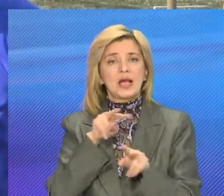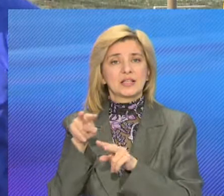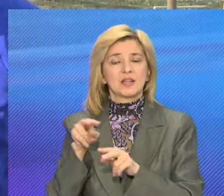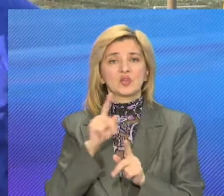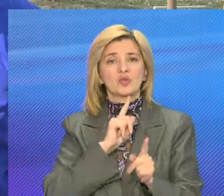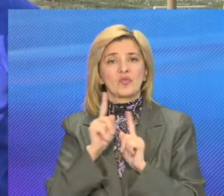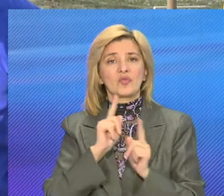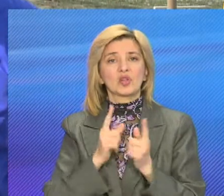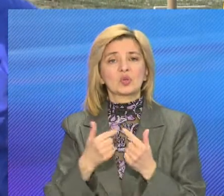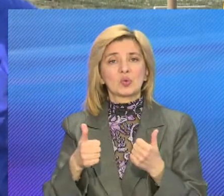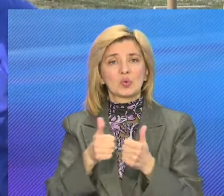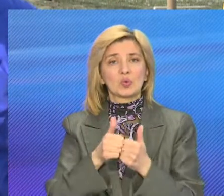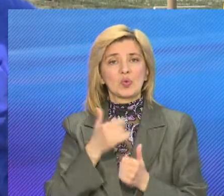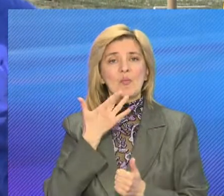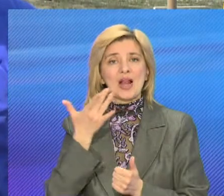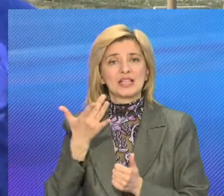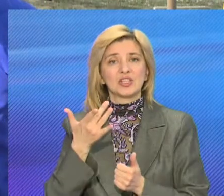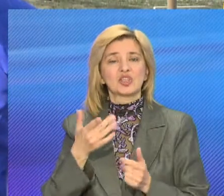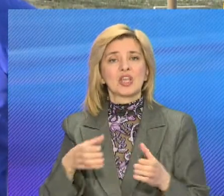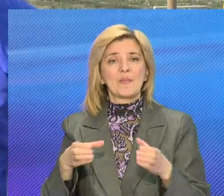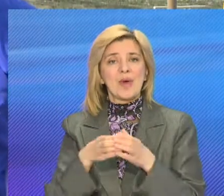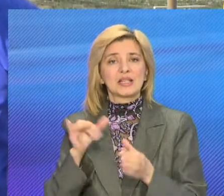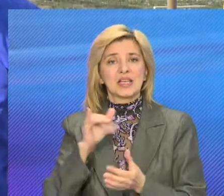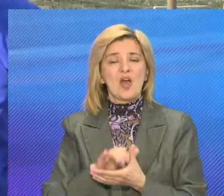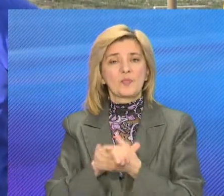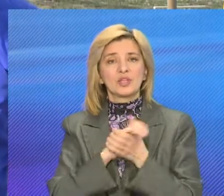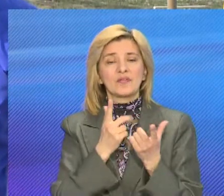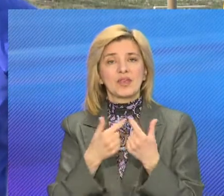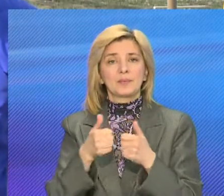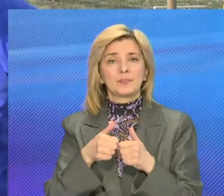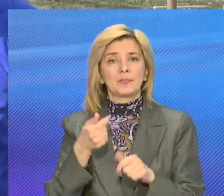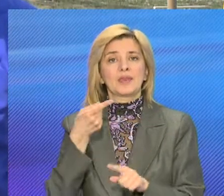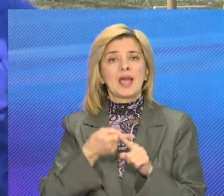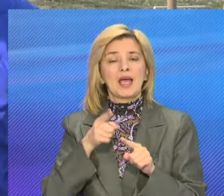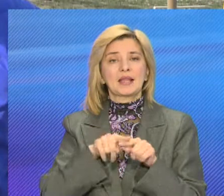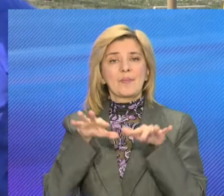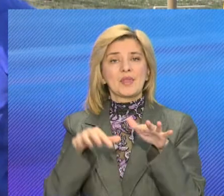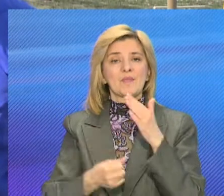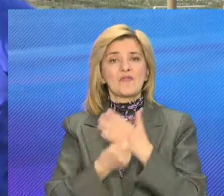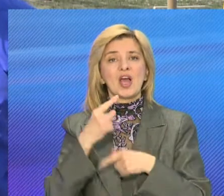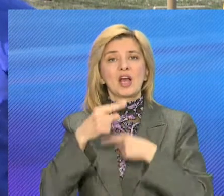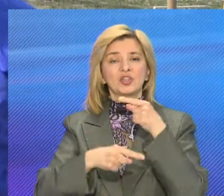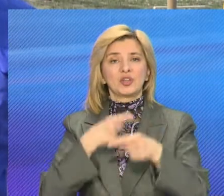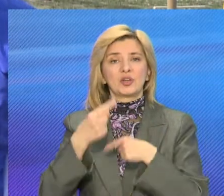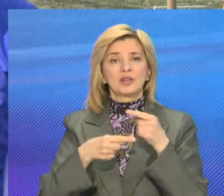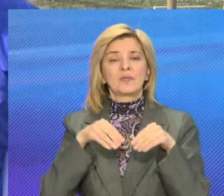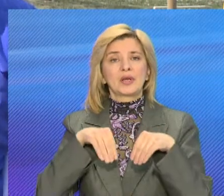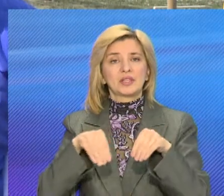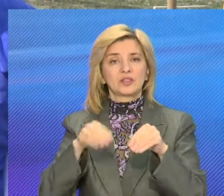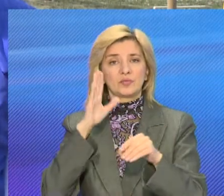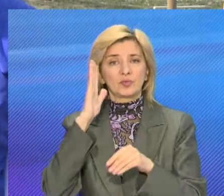партий и общественных объединений. На этом уникальном месте появится очередных 20, посажено будет